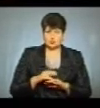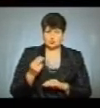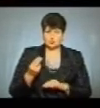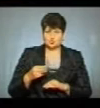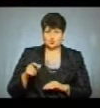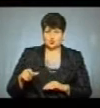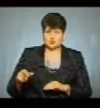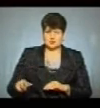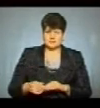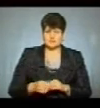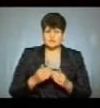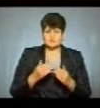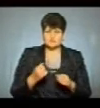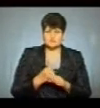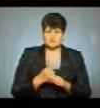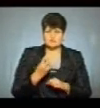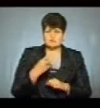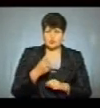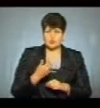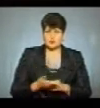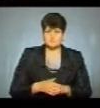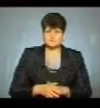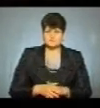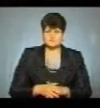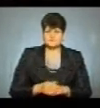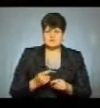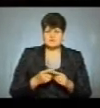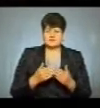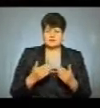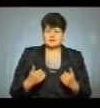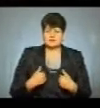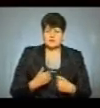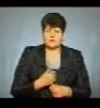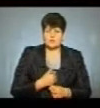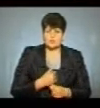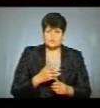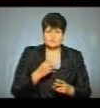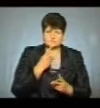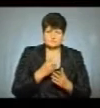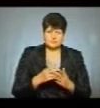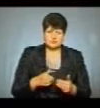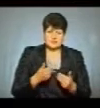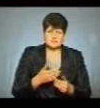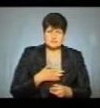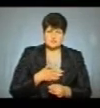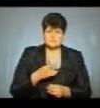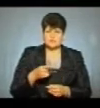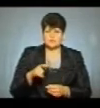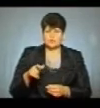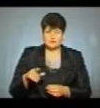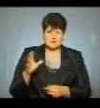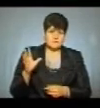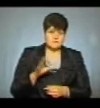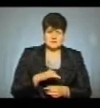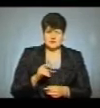виставкою «Смак життя» художниця працювала 2 роки. Цією виставкою я хочу донести до наших тернополян і взагалі до